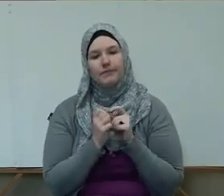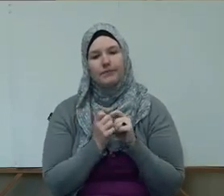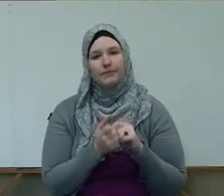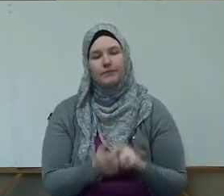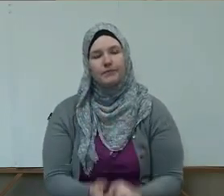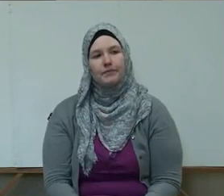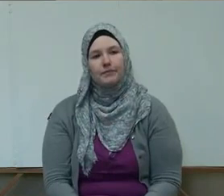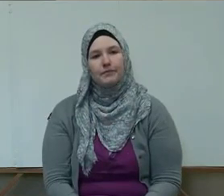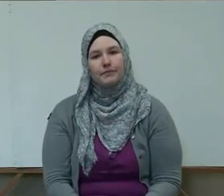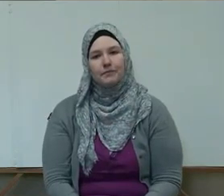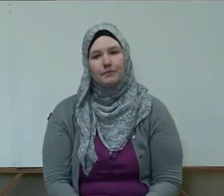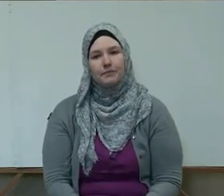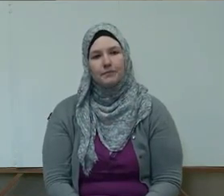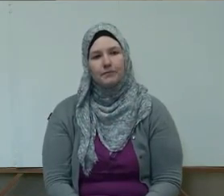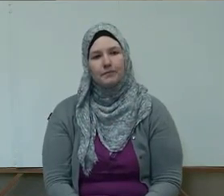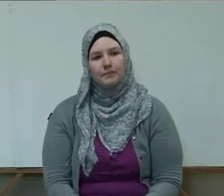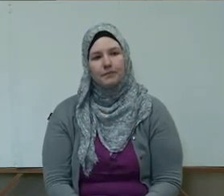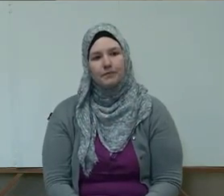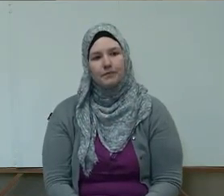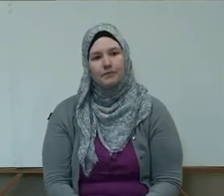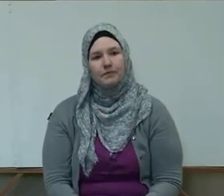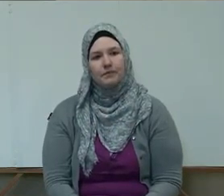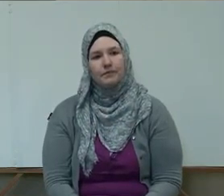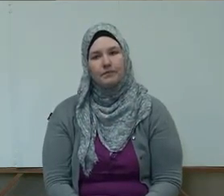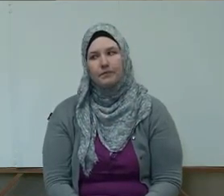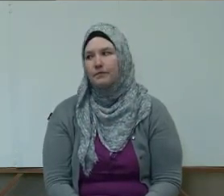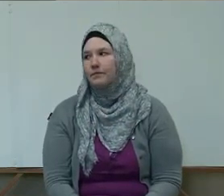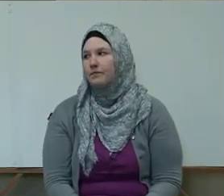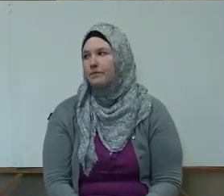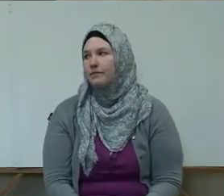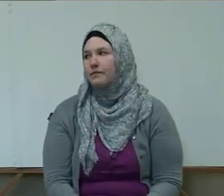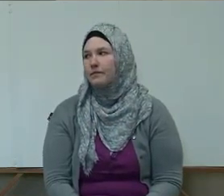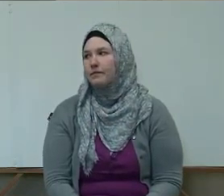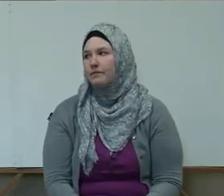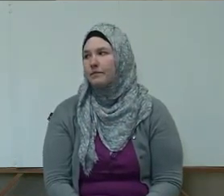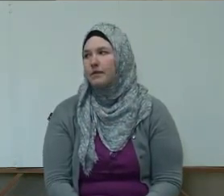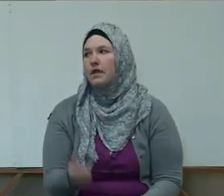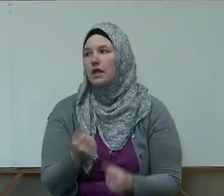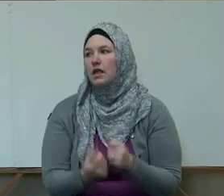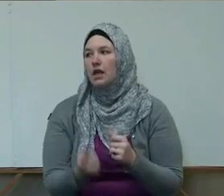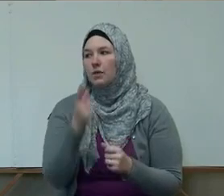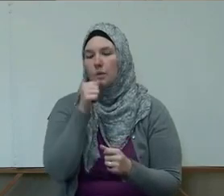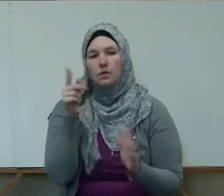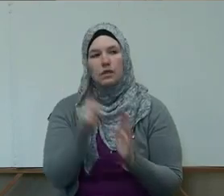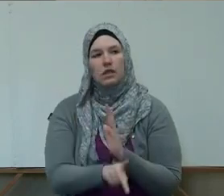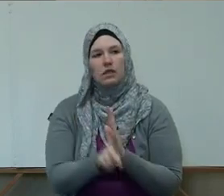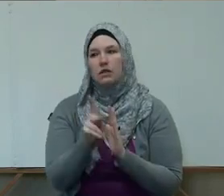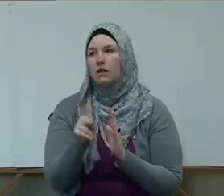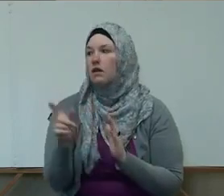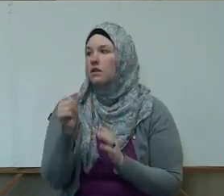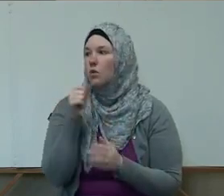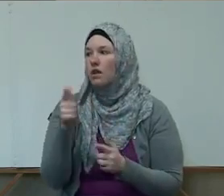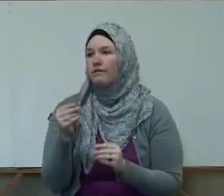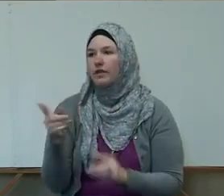فِي الْقَتْلِ إِنَّهُ كَانَ مَنْصُورًا. Anyone who's killed by